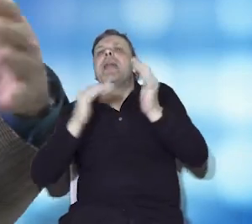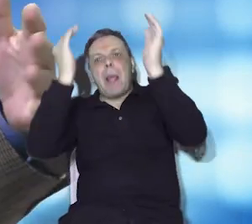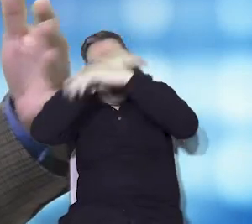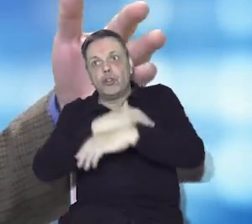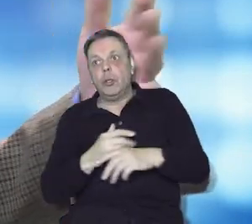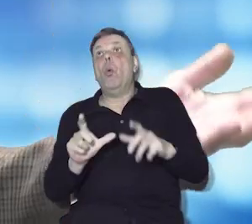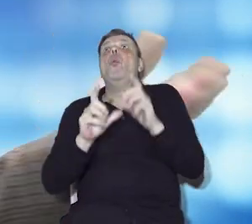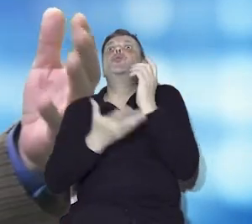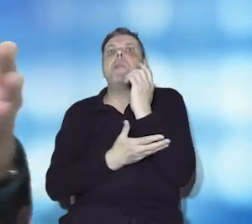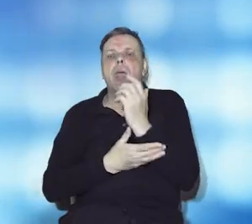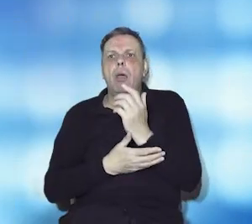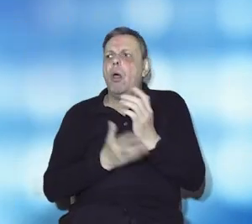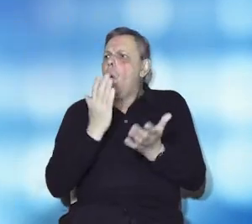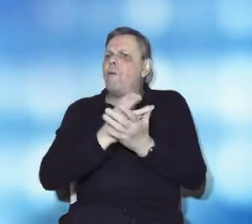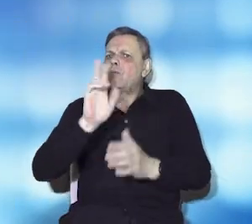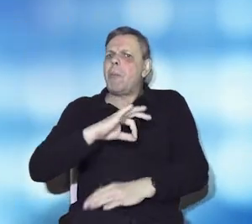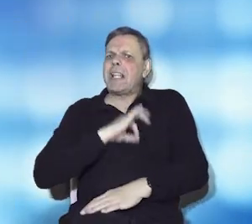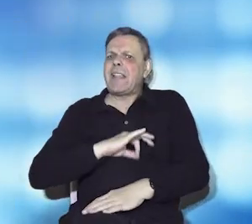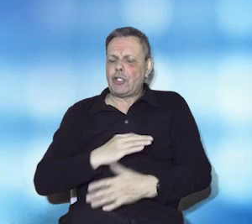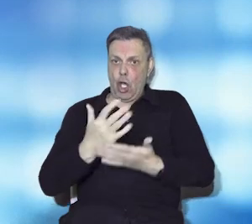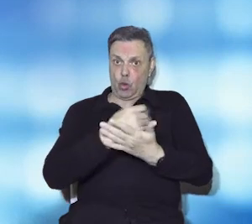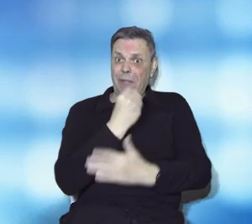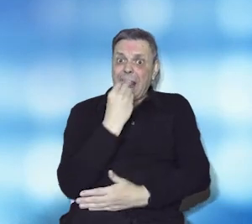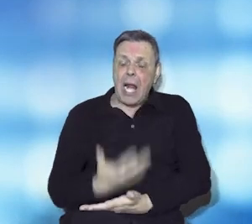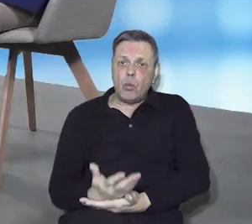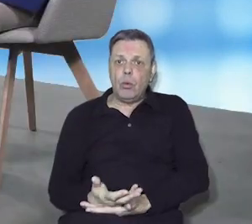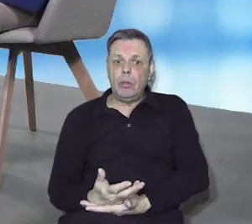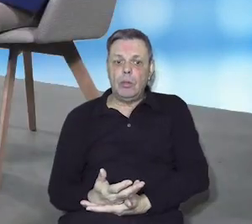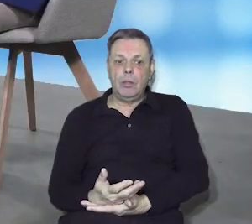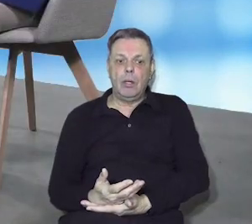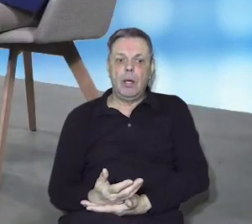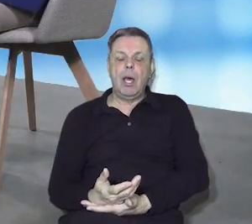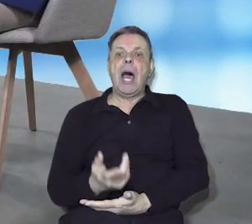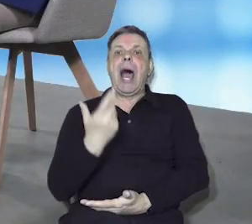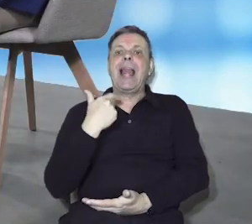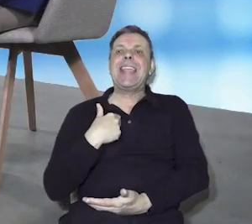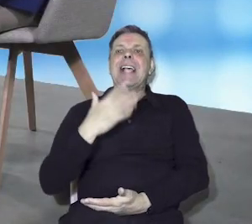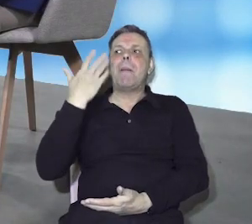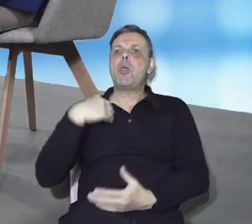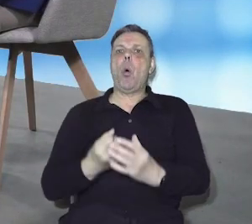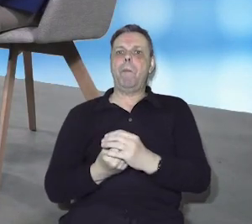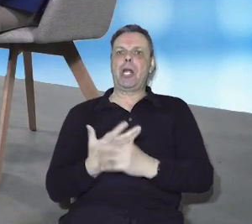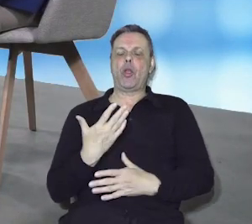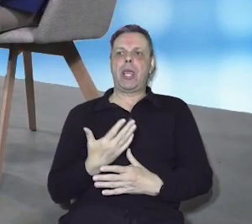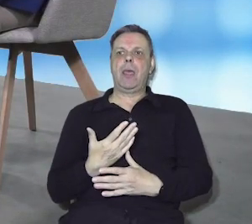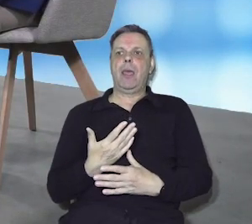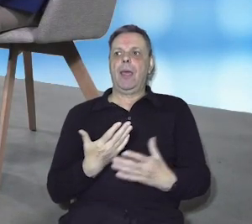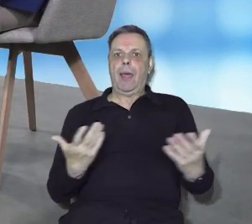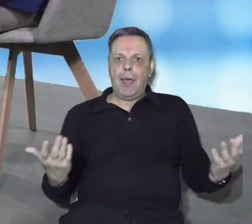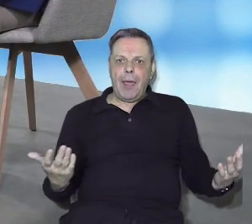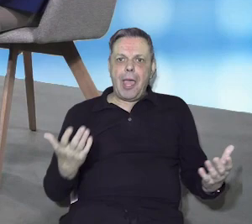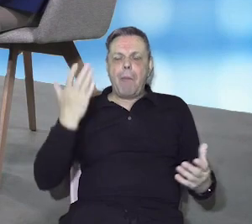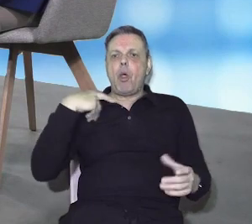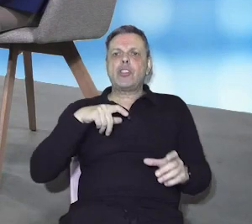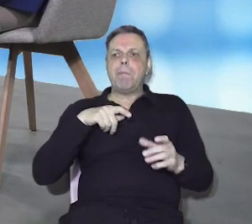Znači uvijek su bile neke zadaće, skupiti hranu i tako dalje. A ti mi si čistio mozak. Ali bio sam u prirodi, da, bio sam u